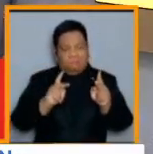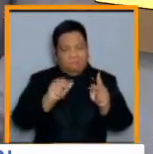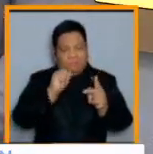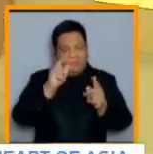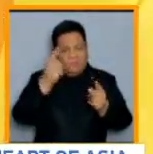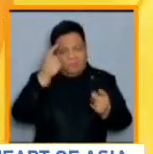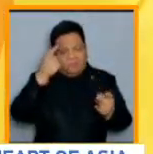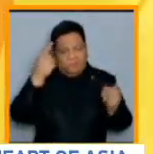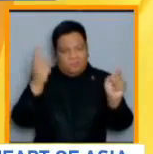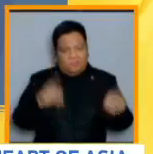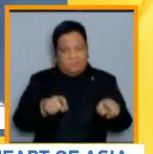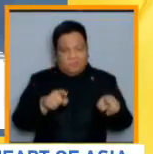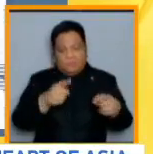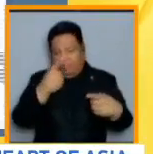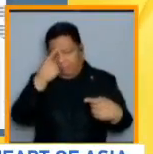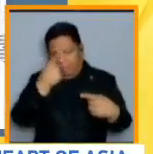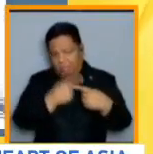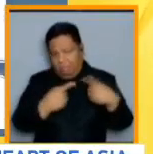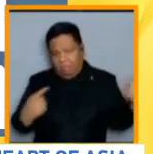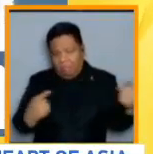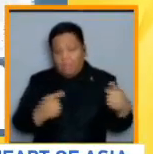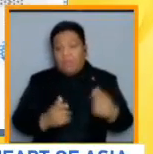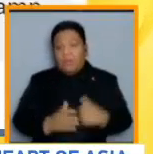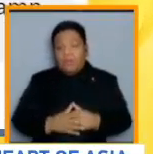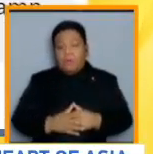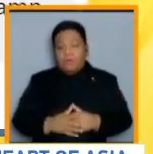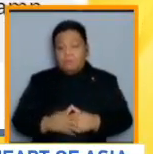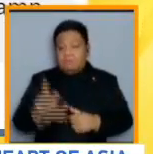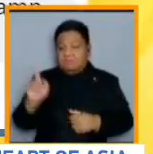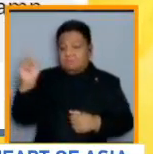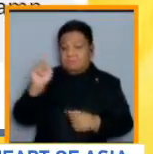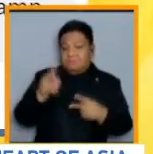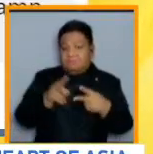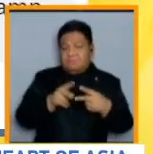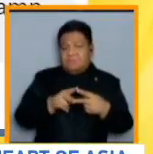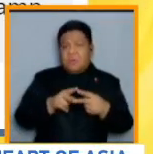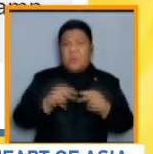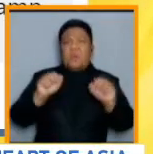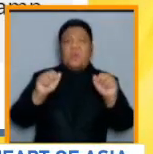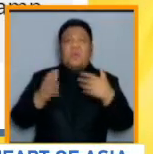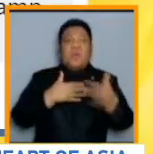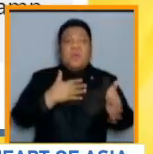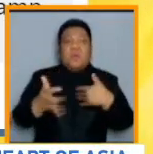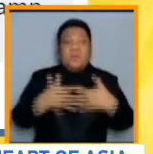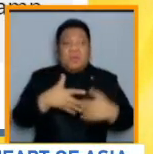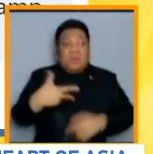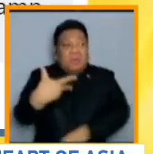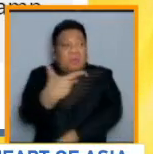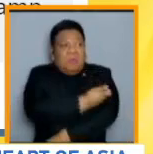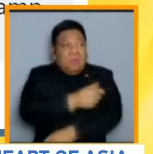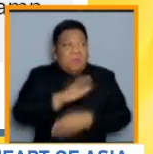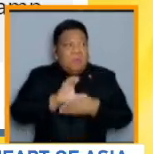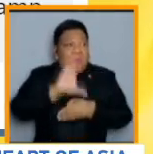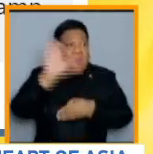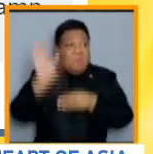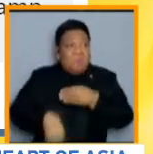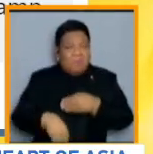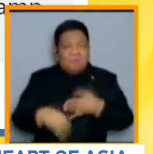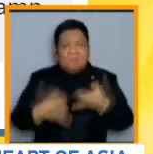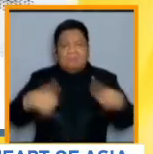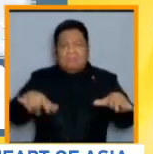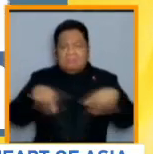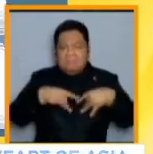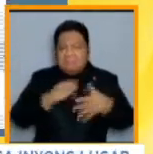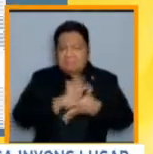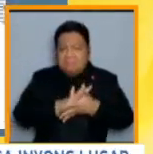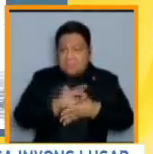Badette Roslyn, pwede naman daw kasi magka-COVID kahit mga fully vaccinated na. Kaya huwag pilitin yung mga ayaw magpabakuna. Ang